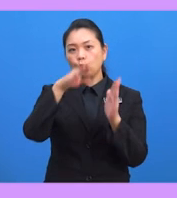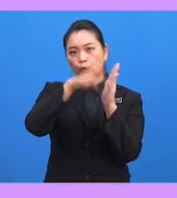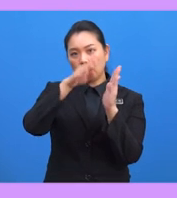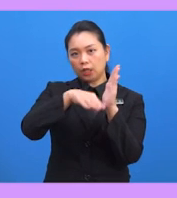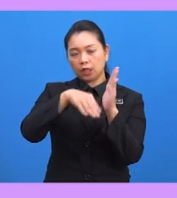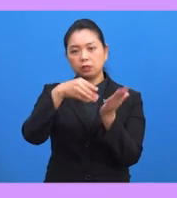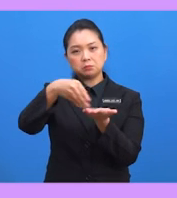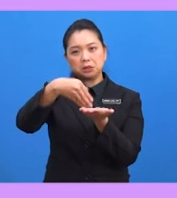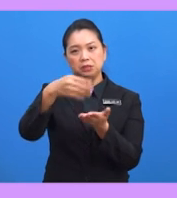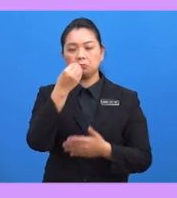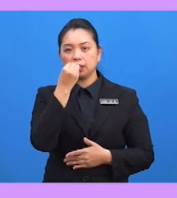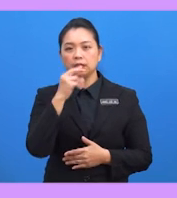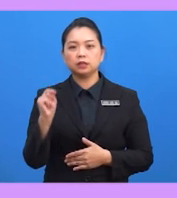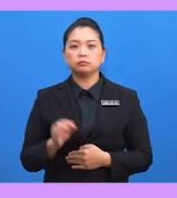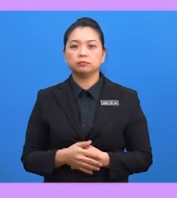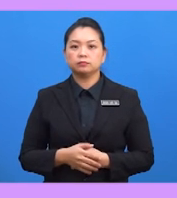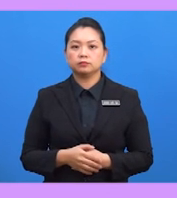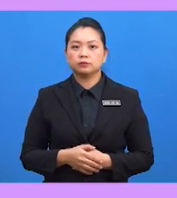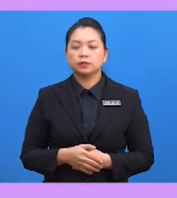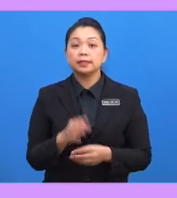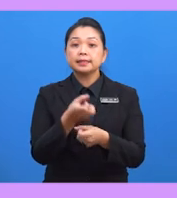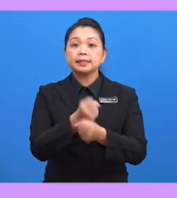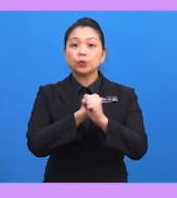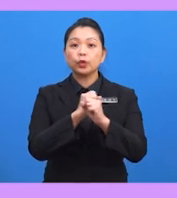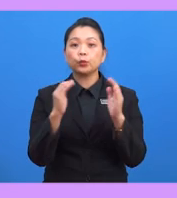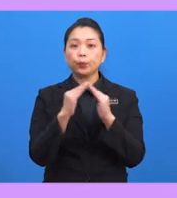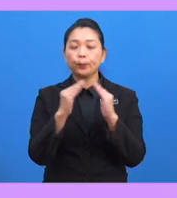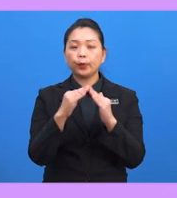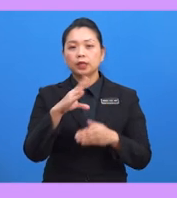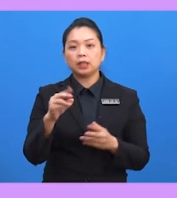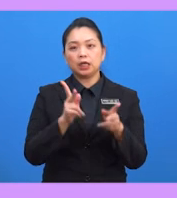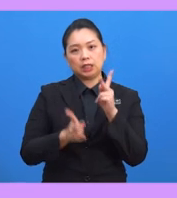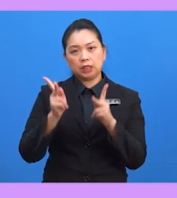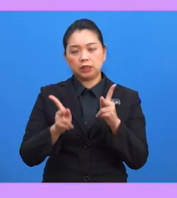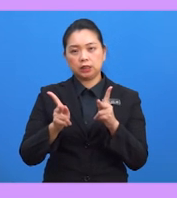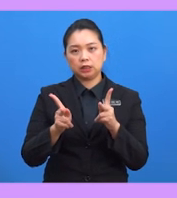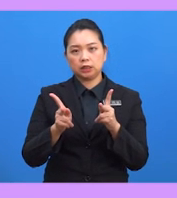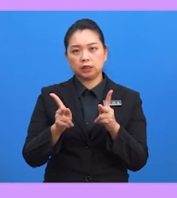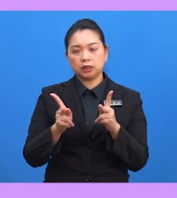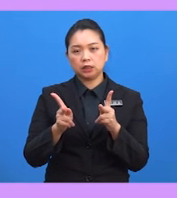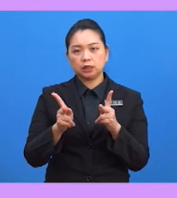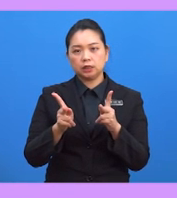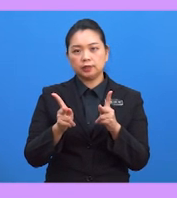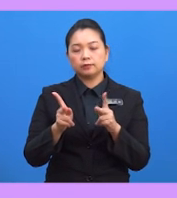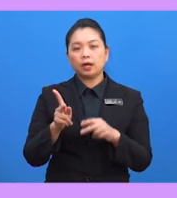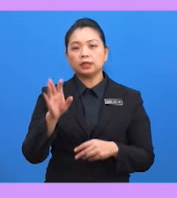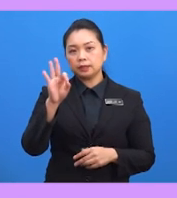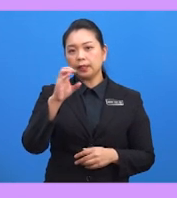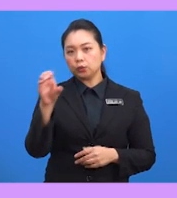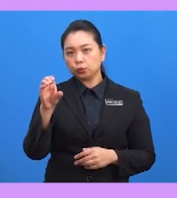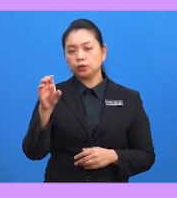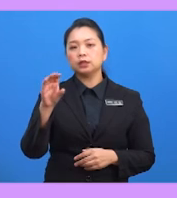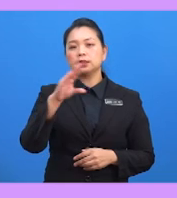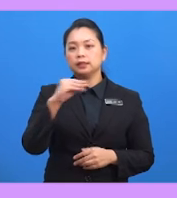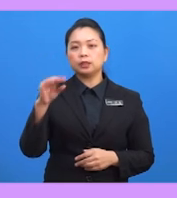untuk makanan. Sewa rumah dan ansuran kereta adalah masing-masing bernilai